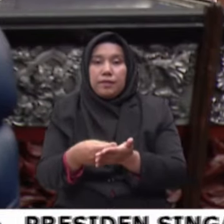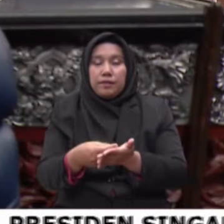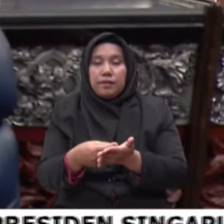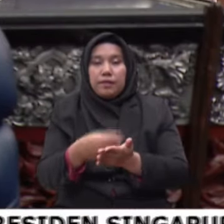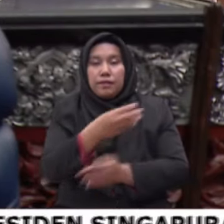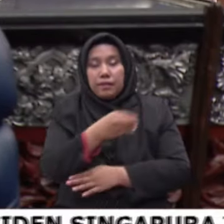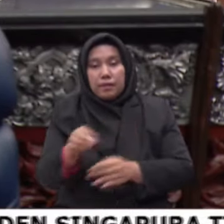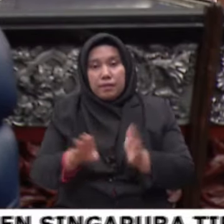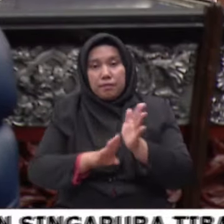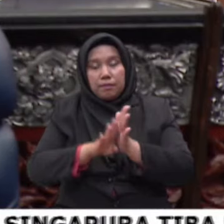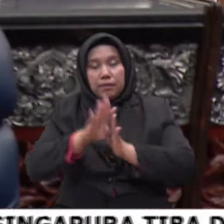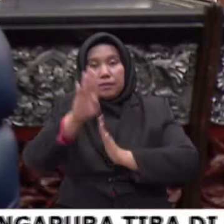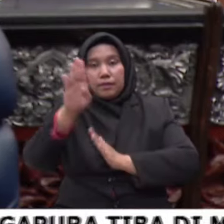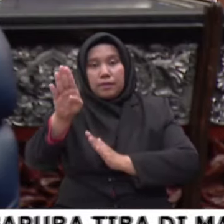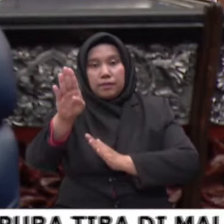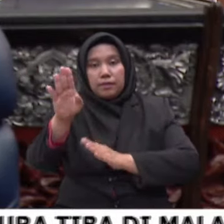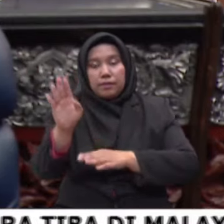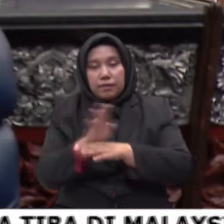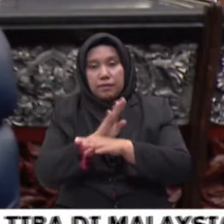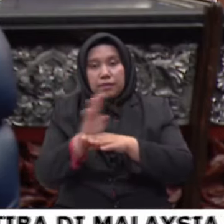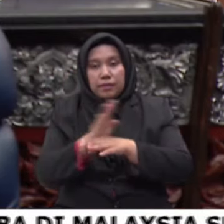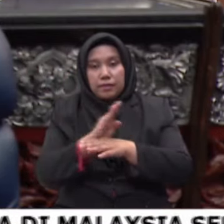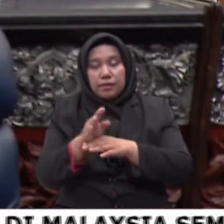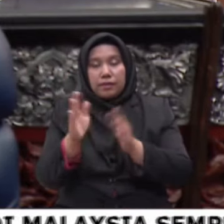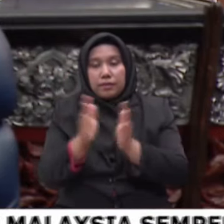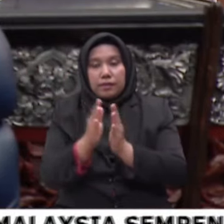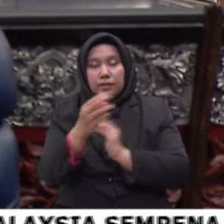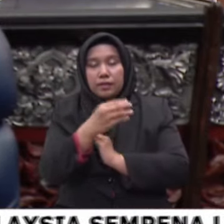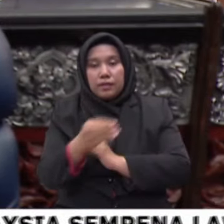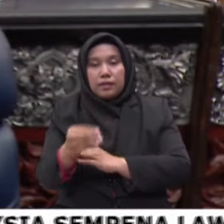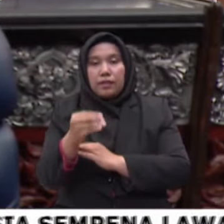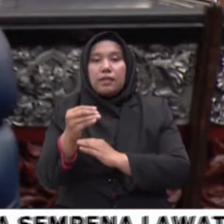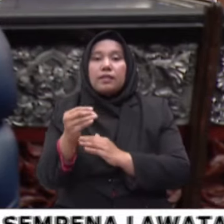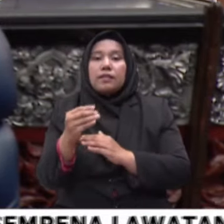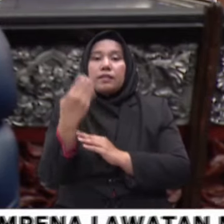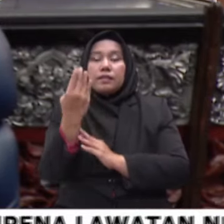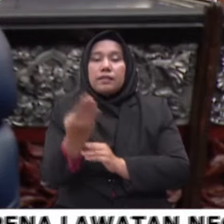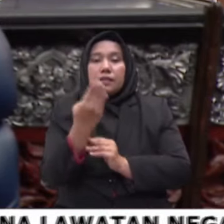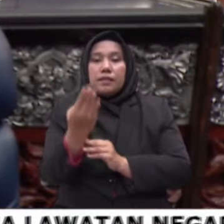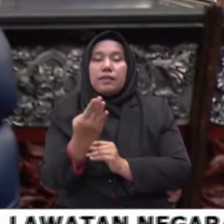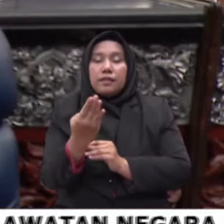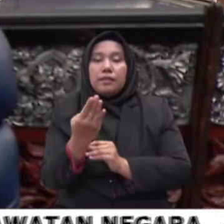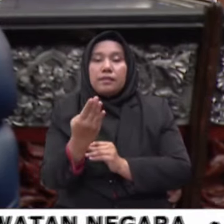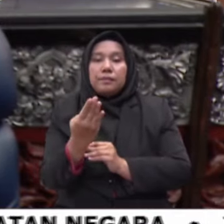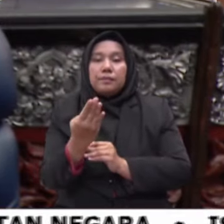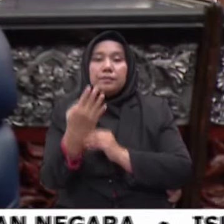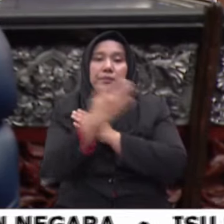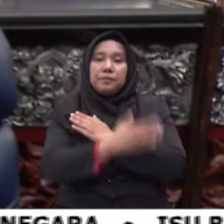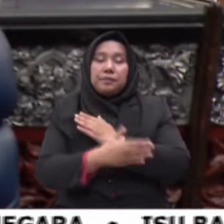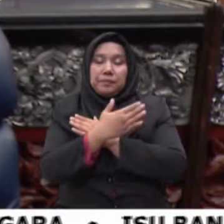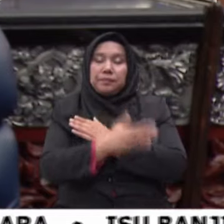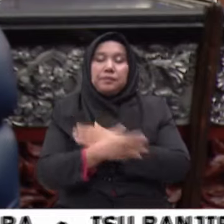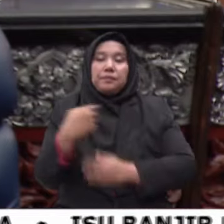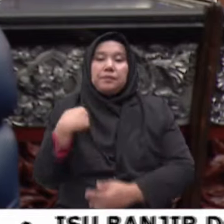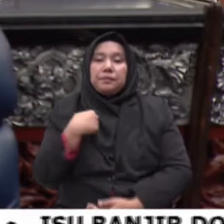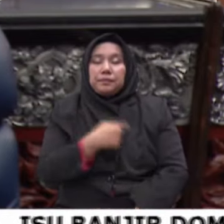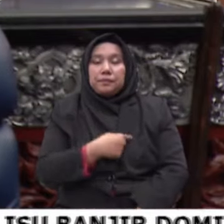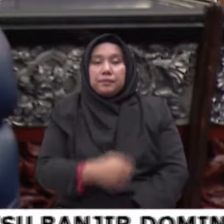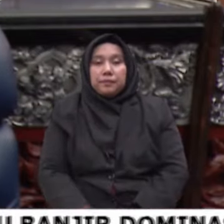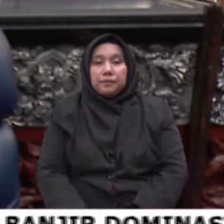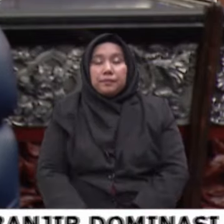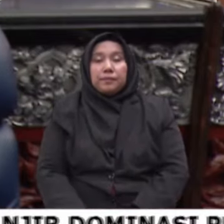dan pembangunan aa perusahaan kecil dan sederhana di negara kita. Itu